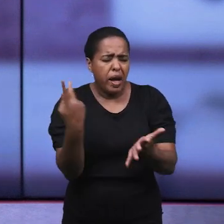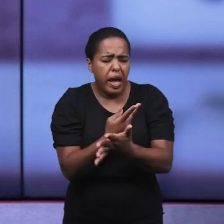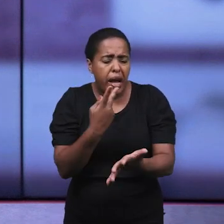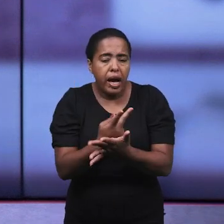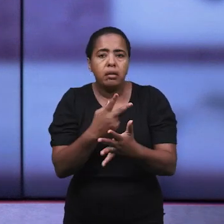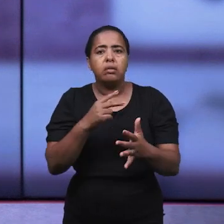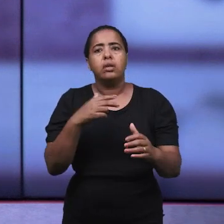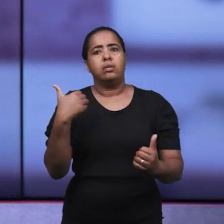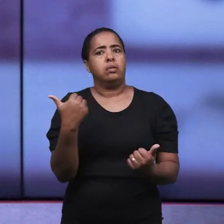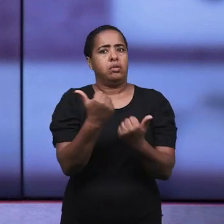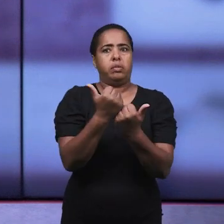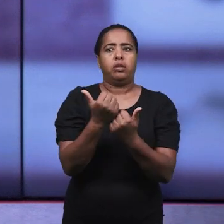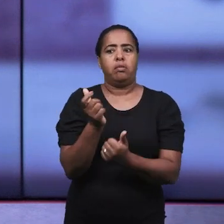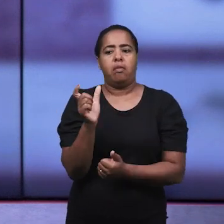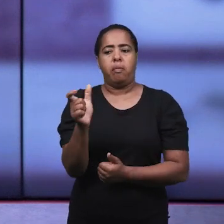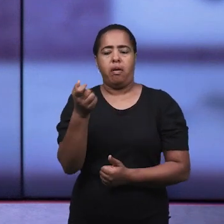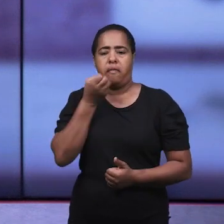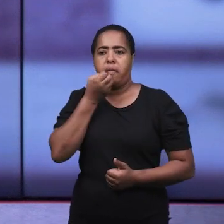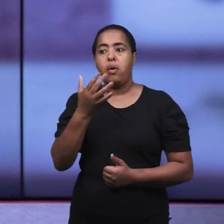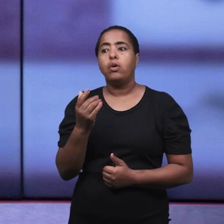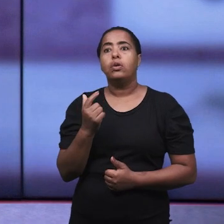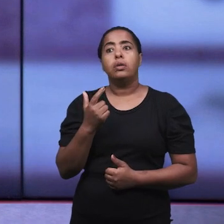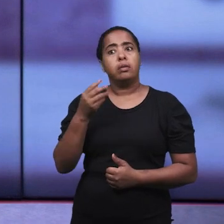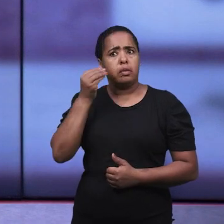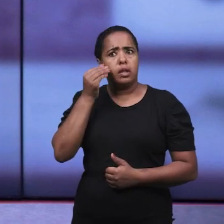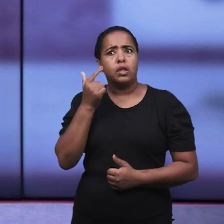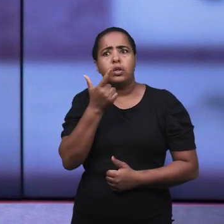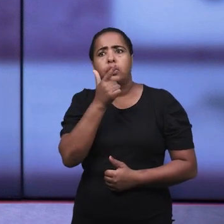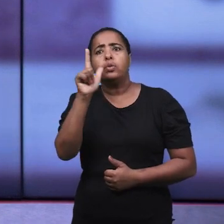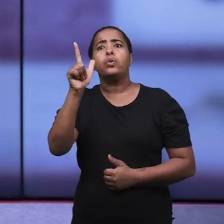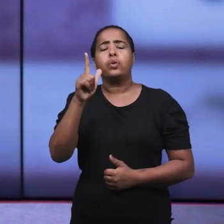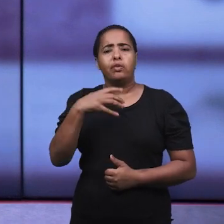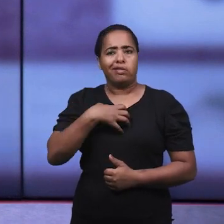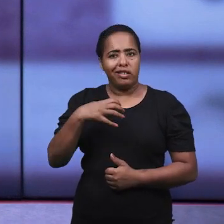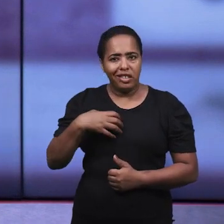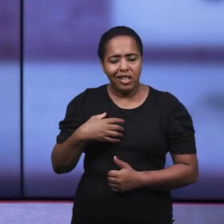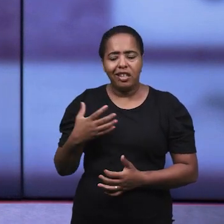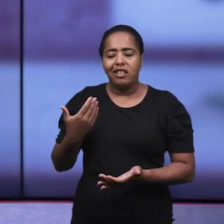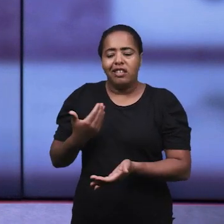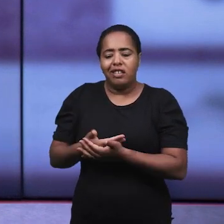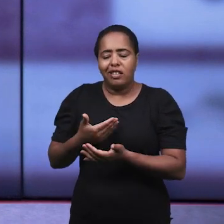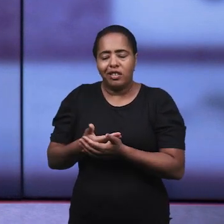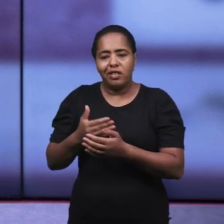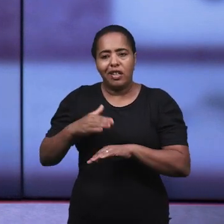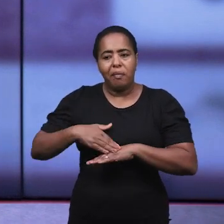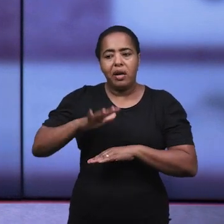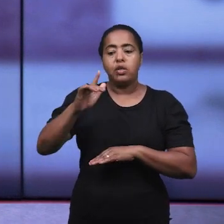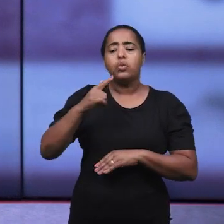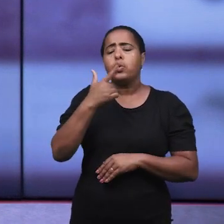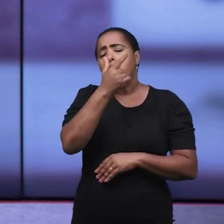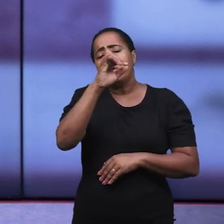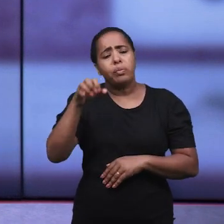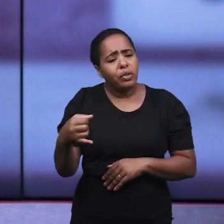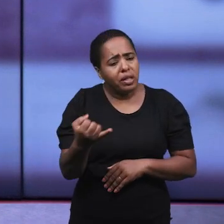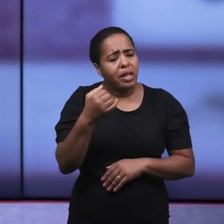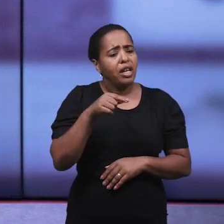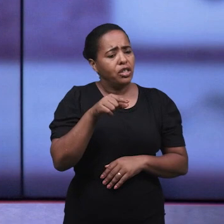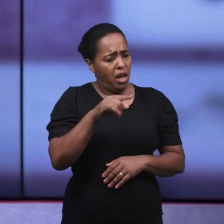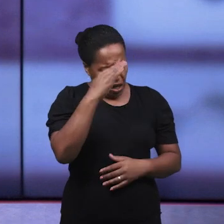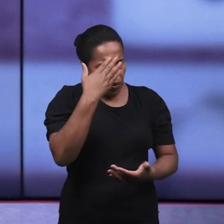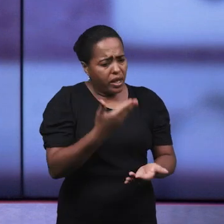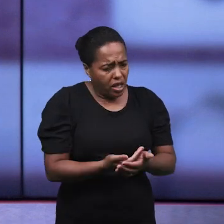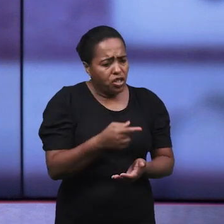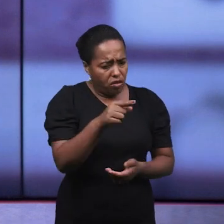ne fais que des erreurs, avec des mots agréables. Vous pouvez essayer d'autres manières. Nous allons essayer de